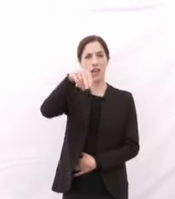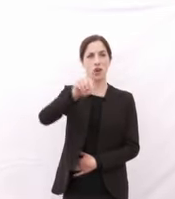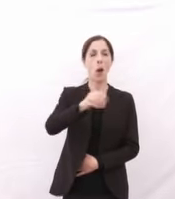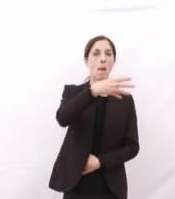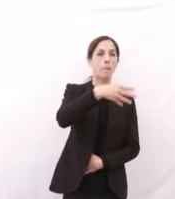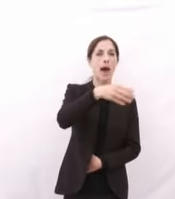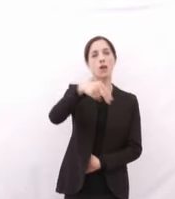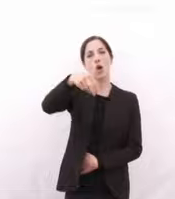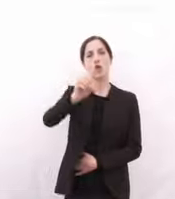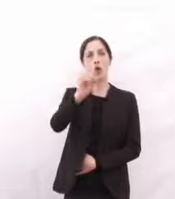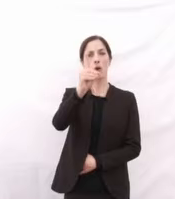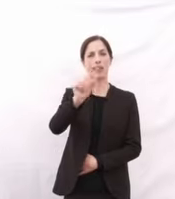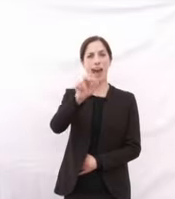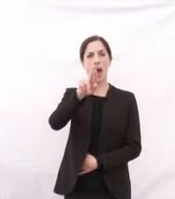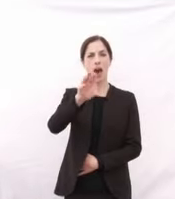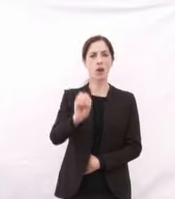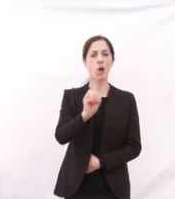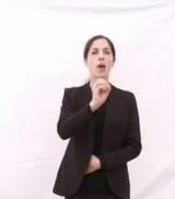Martino,